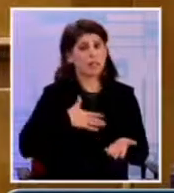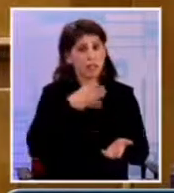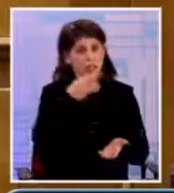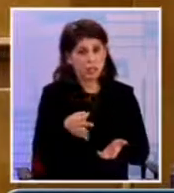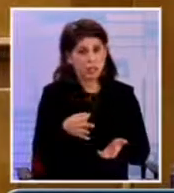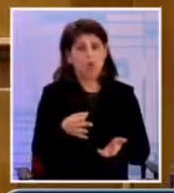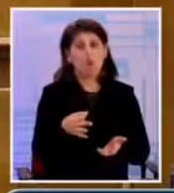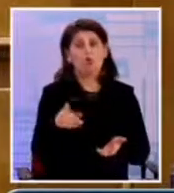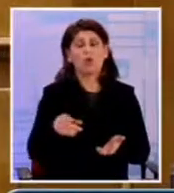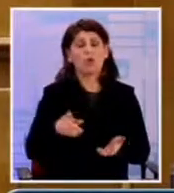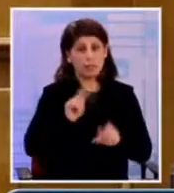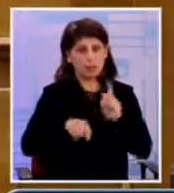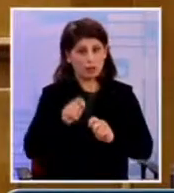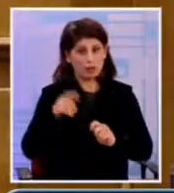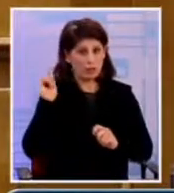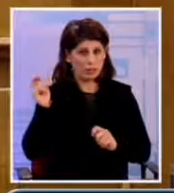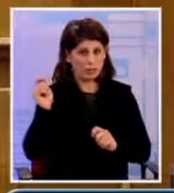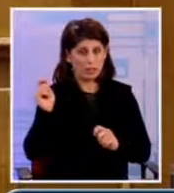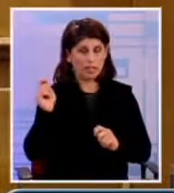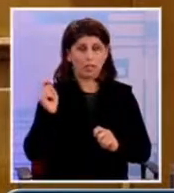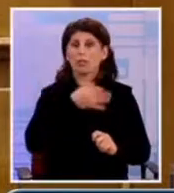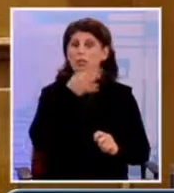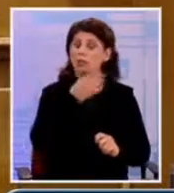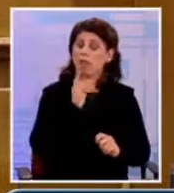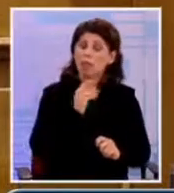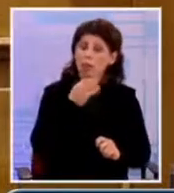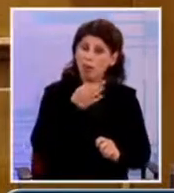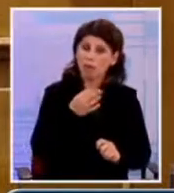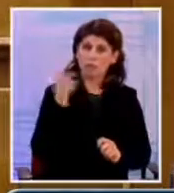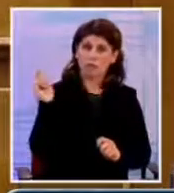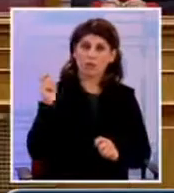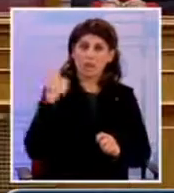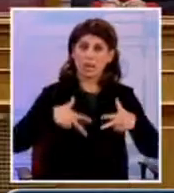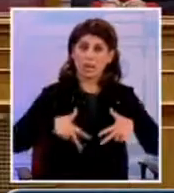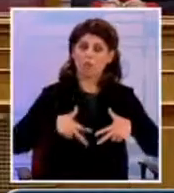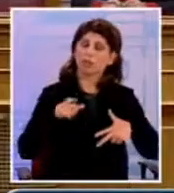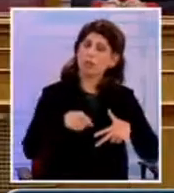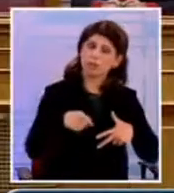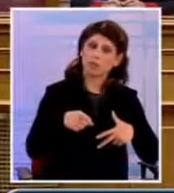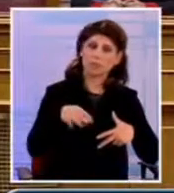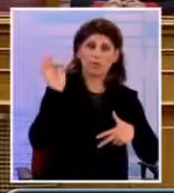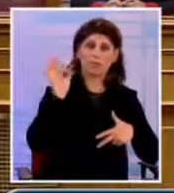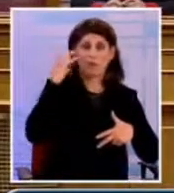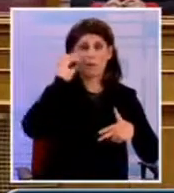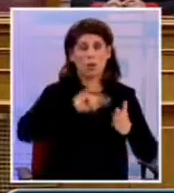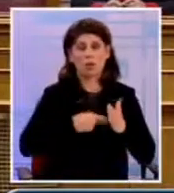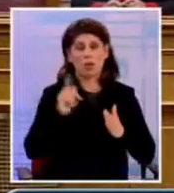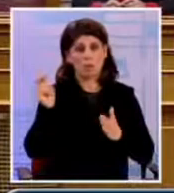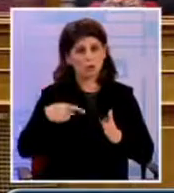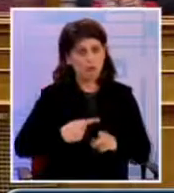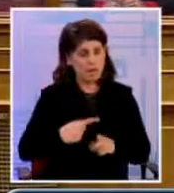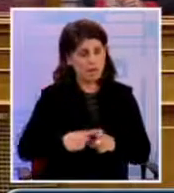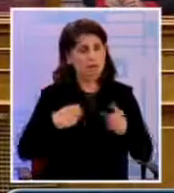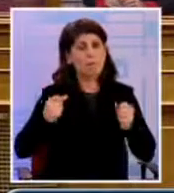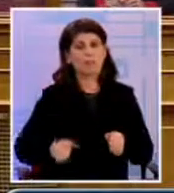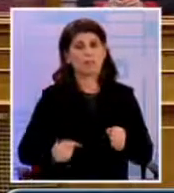ότι η διαμόρφωση πολιτικών, η υπαγόρευση πολιτικών σε ένα κράτος και στην προκειμένη περίπτωση των μνημονιακών πολιτικών στην Ελλάδα, με